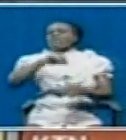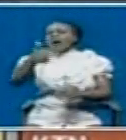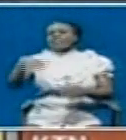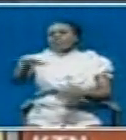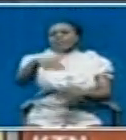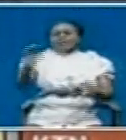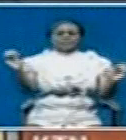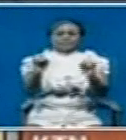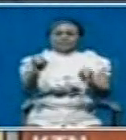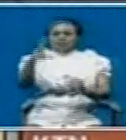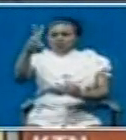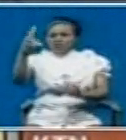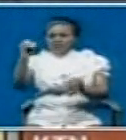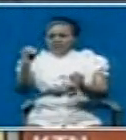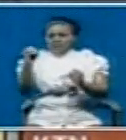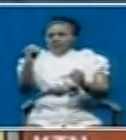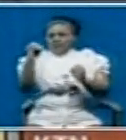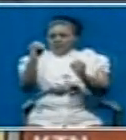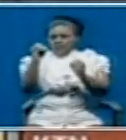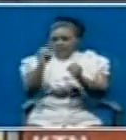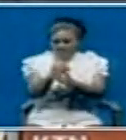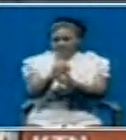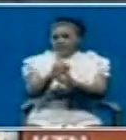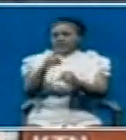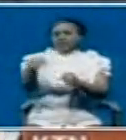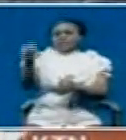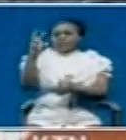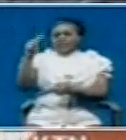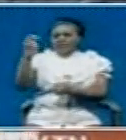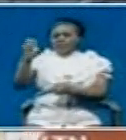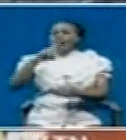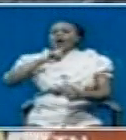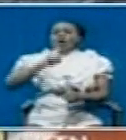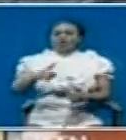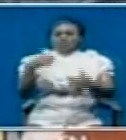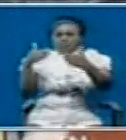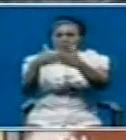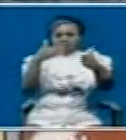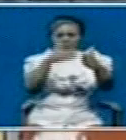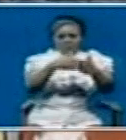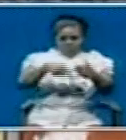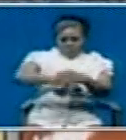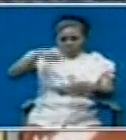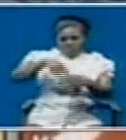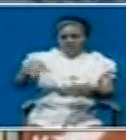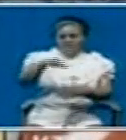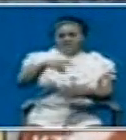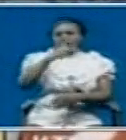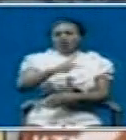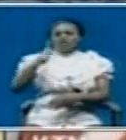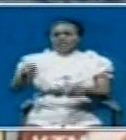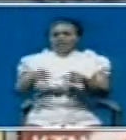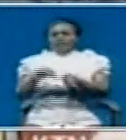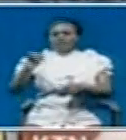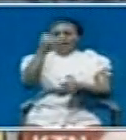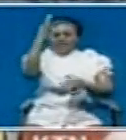tunaenda. Mwaka 2001 wizara ya madini na mazingira ilitoa amri ya kusimamishwa shughuli za timbo hilo sehemu ya Kayole na